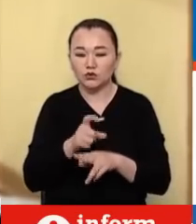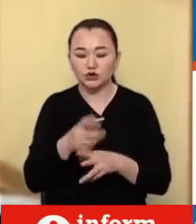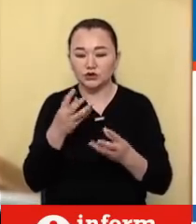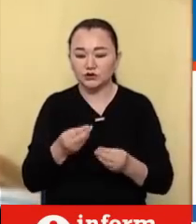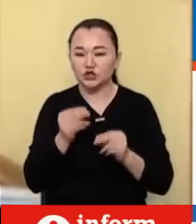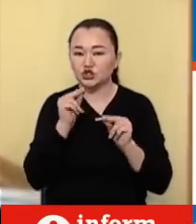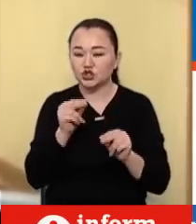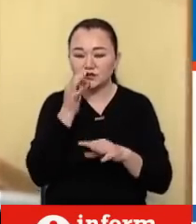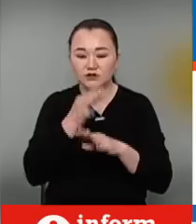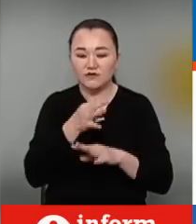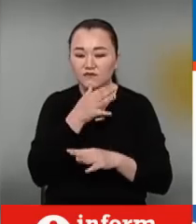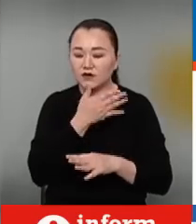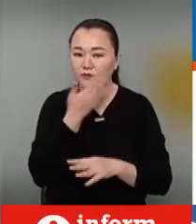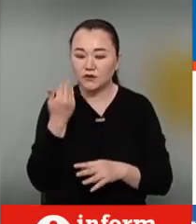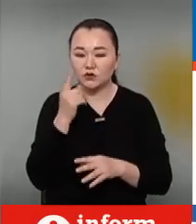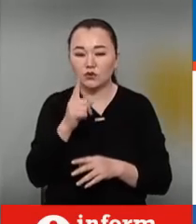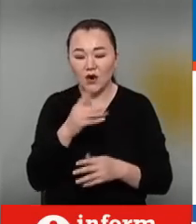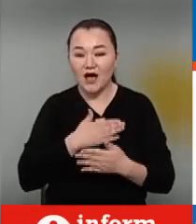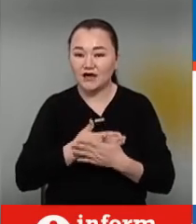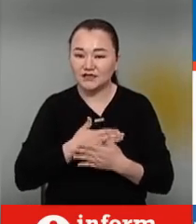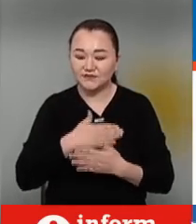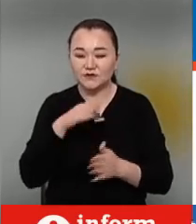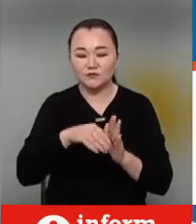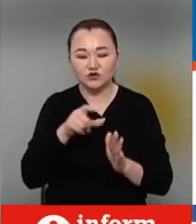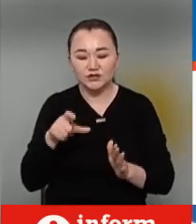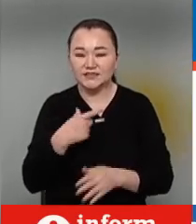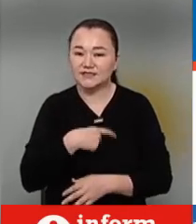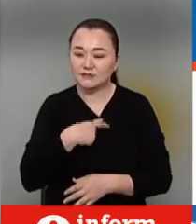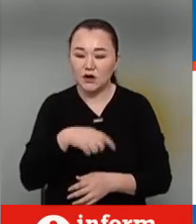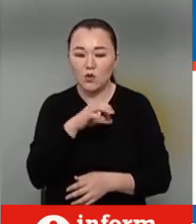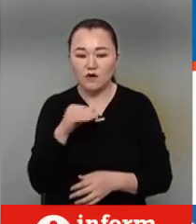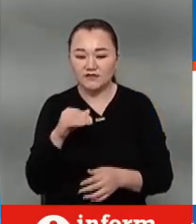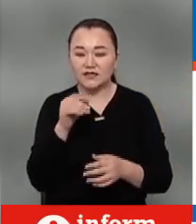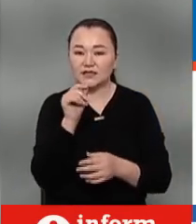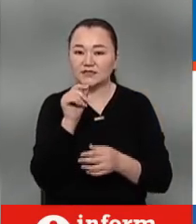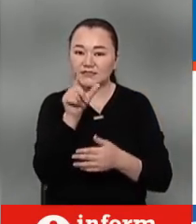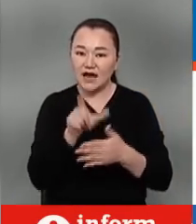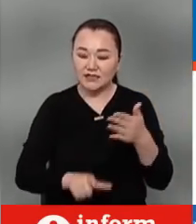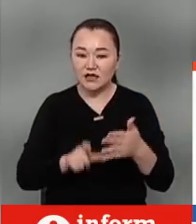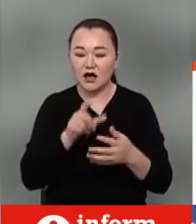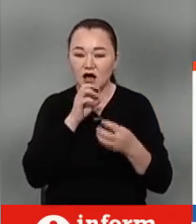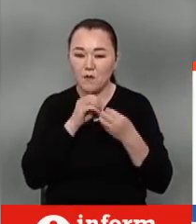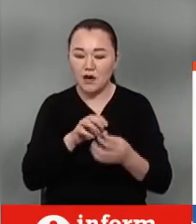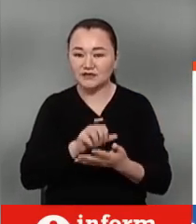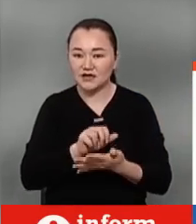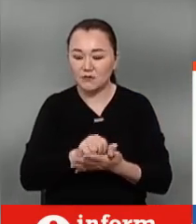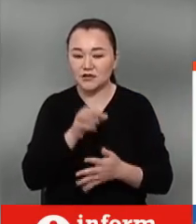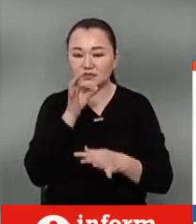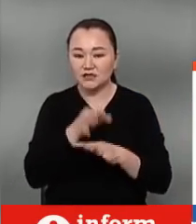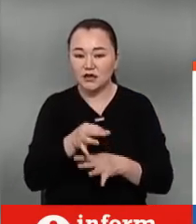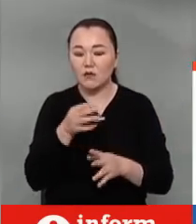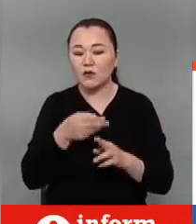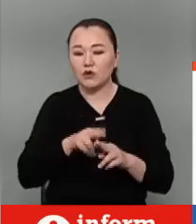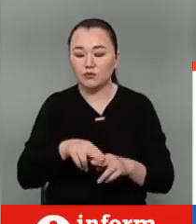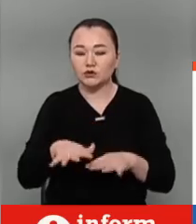шынымды айтсам уақыт та жоқ. Дегенмен белсенді мәжілісмендер өздерінің ресми парақшаларымен тұрақты түрде айналысатындарын айтады. Өйткені